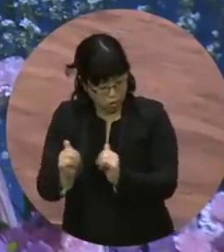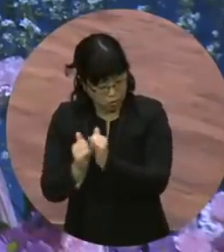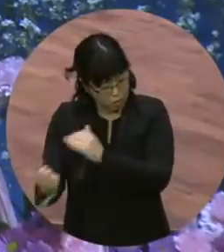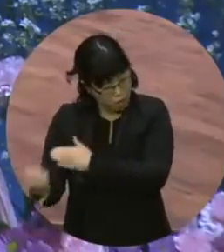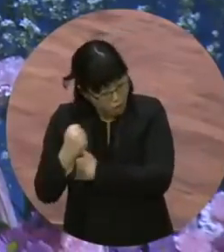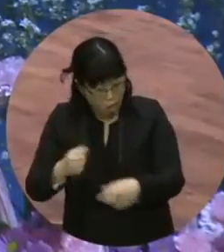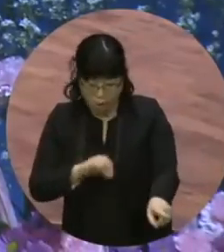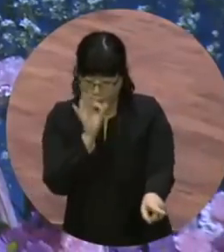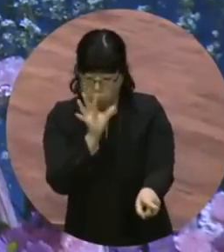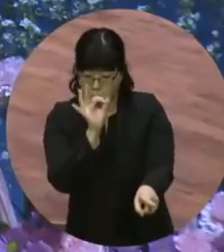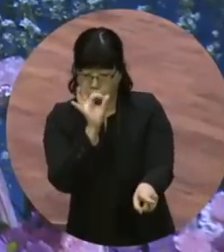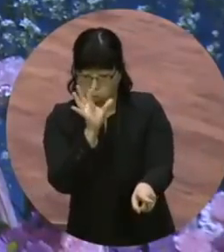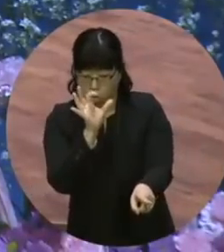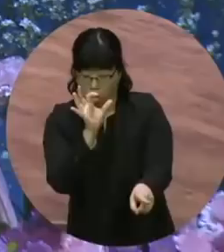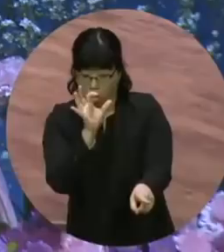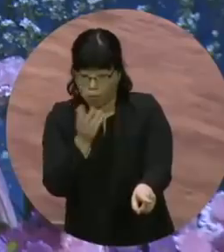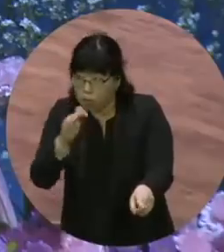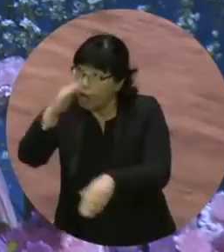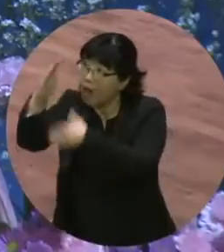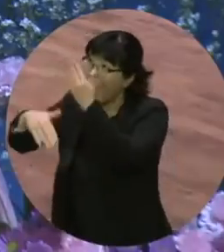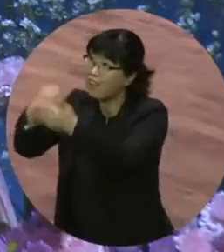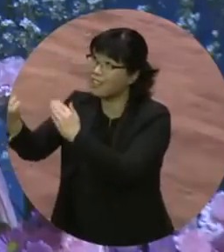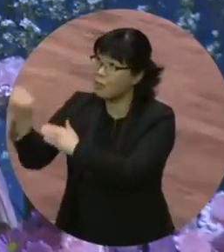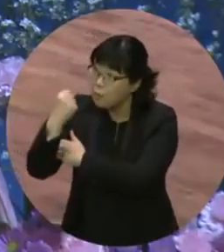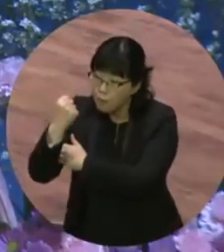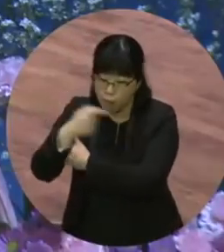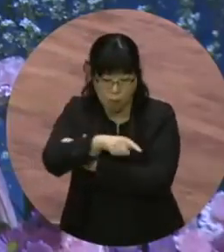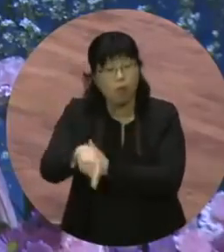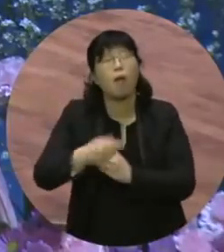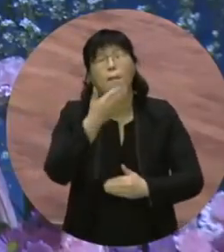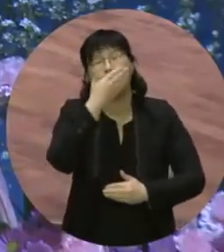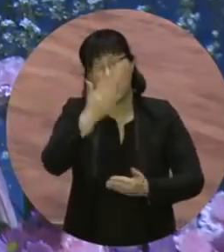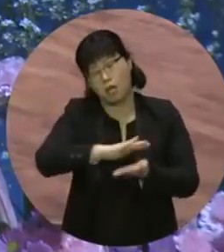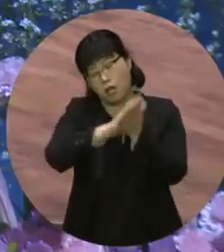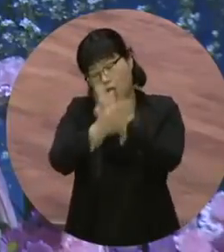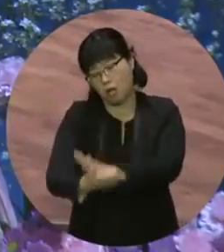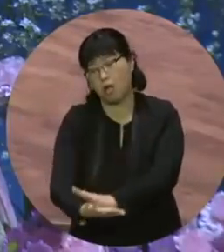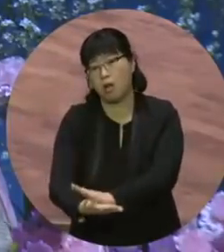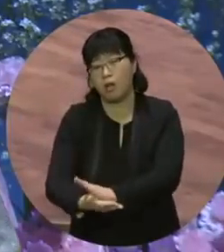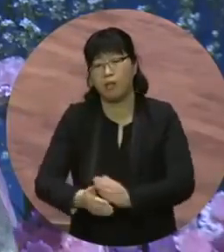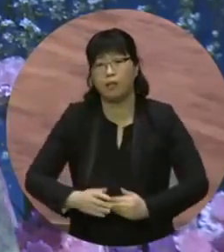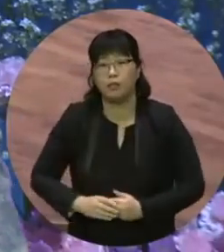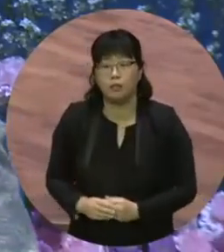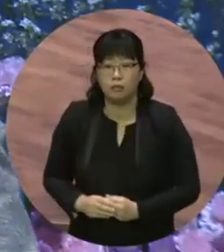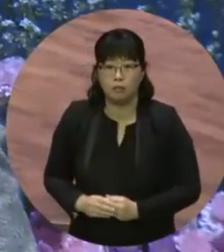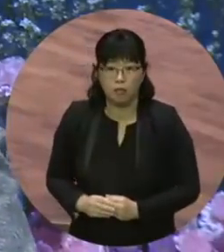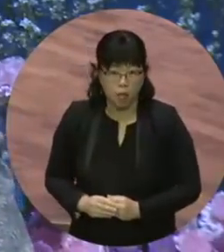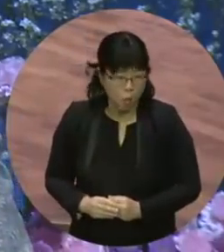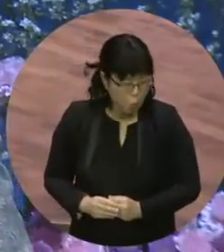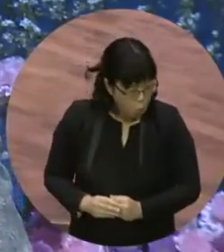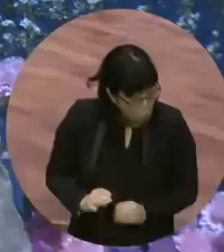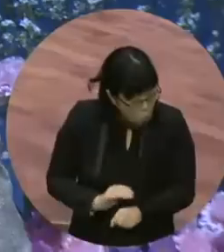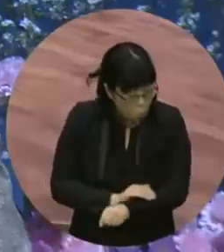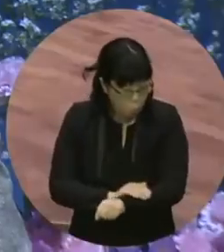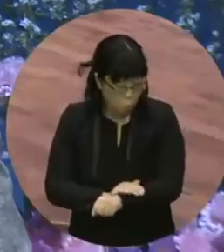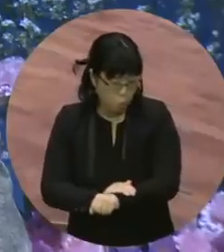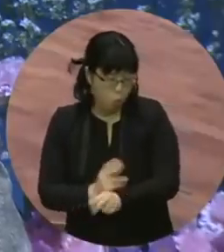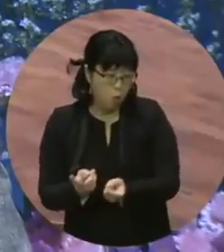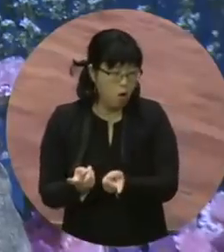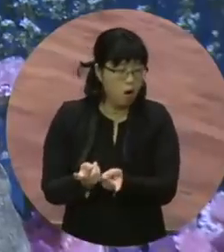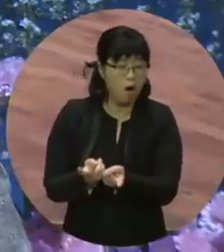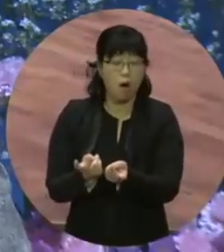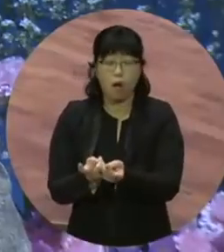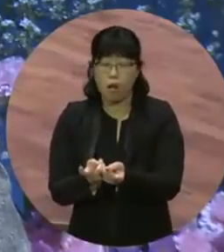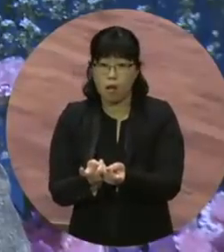절대 가능으로 나타난 거예요. 자, 어떻게 그럴 수가 있느냐? 그